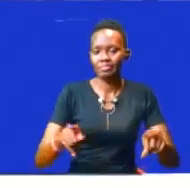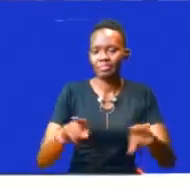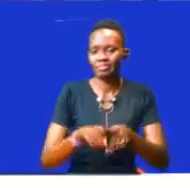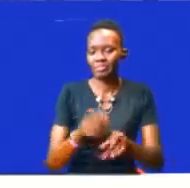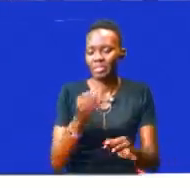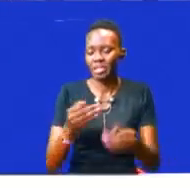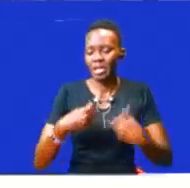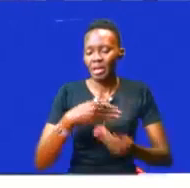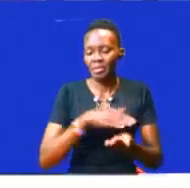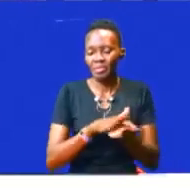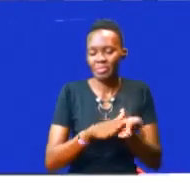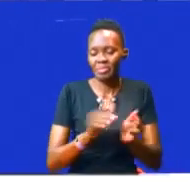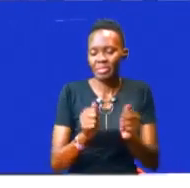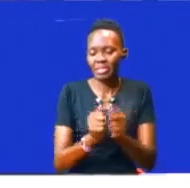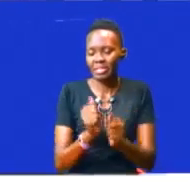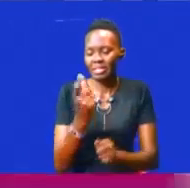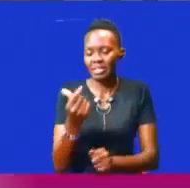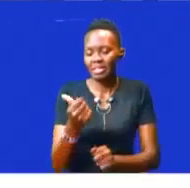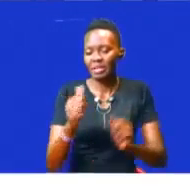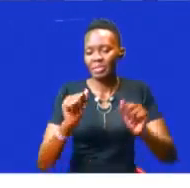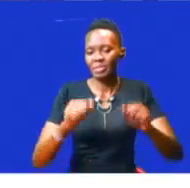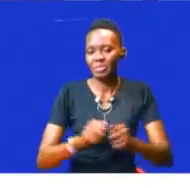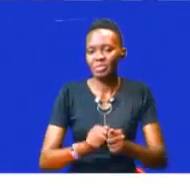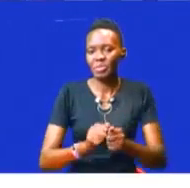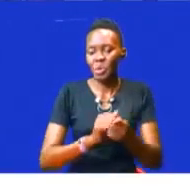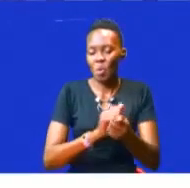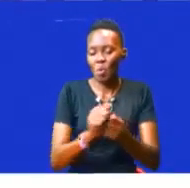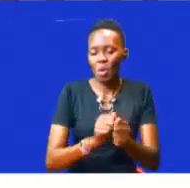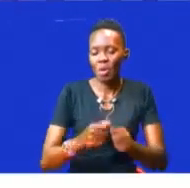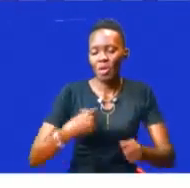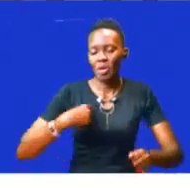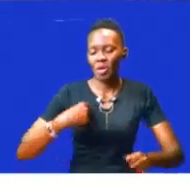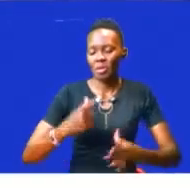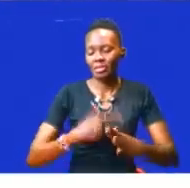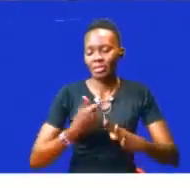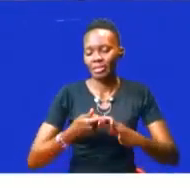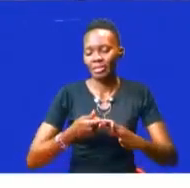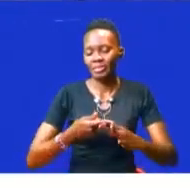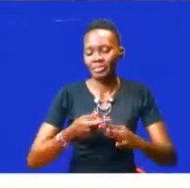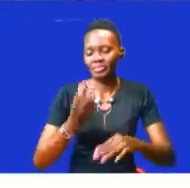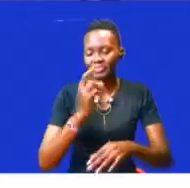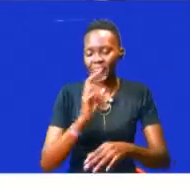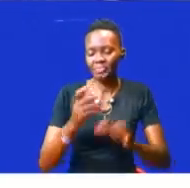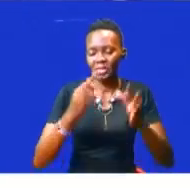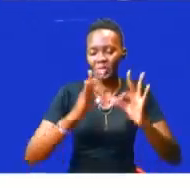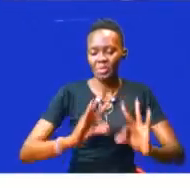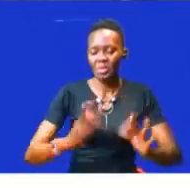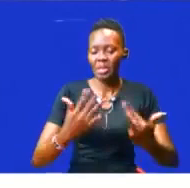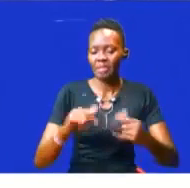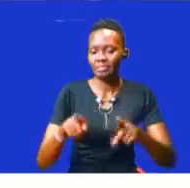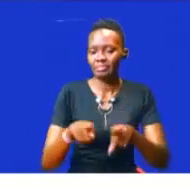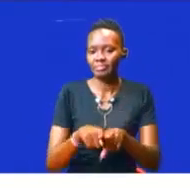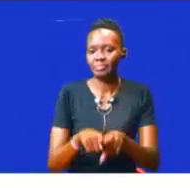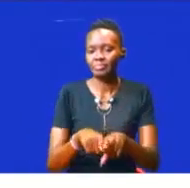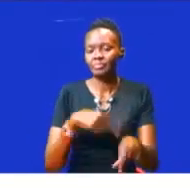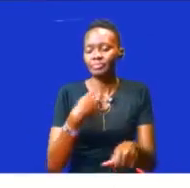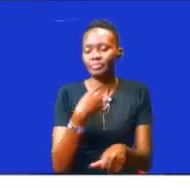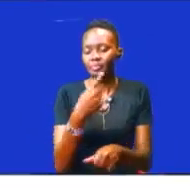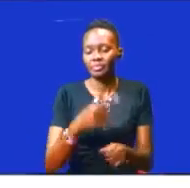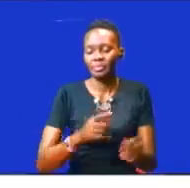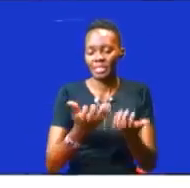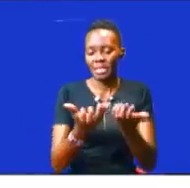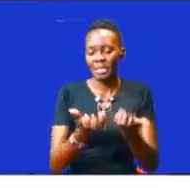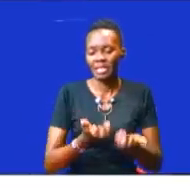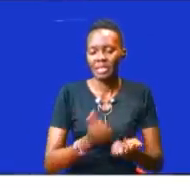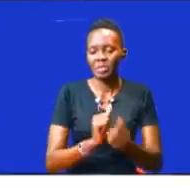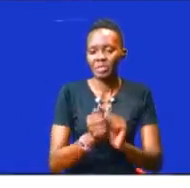10. Tinyalo luoko lepi maler, law wuok maler kuomi, iwuotho kenye kor gweng'. Kata kamano, Mikai Moli pod nyiso gombo ma